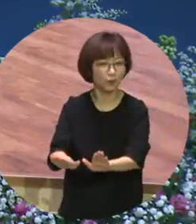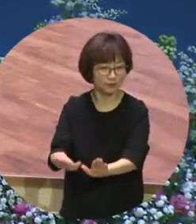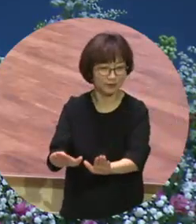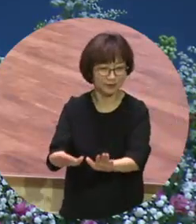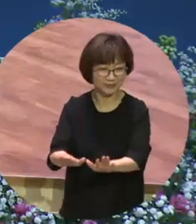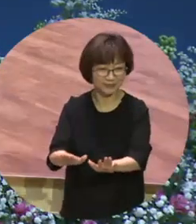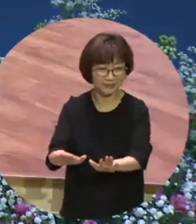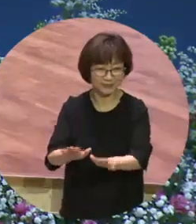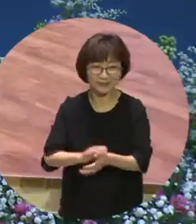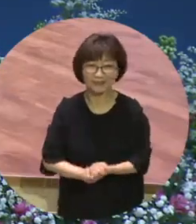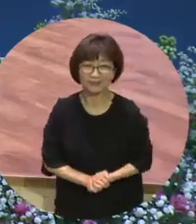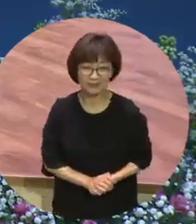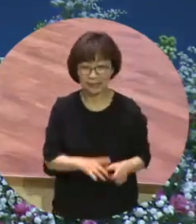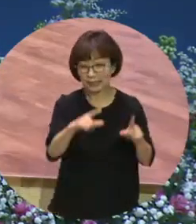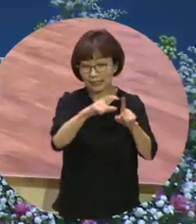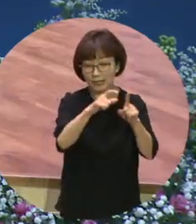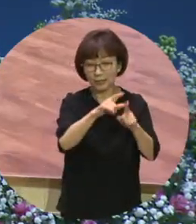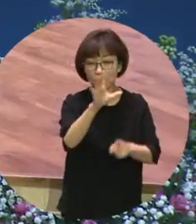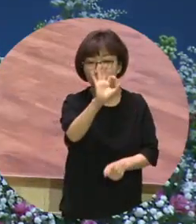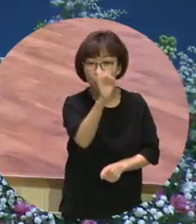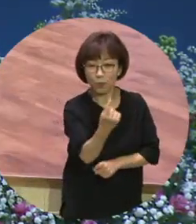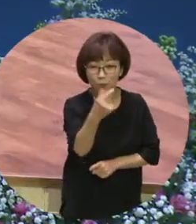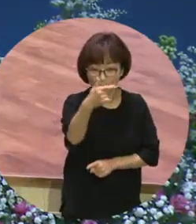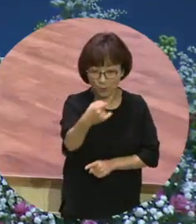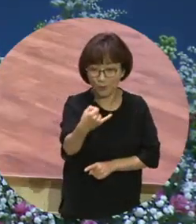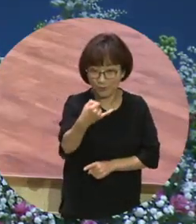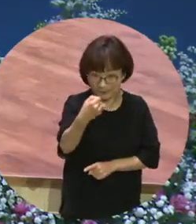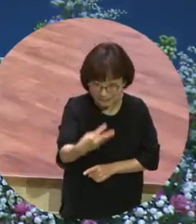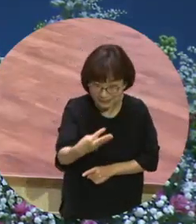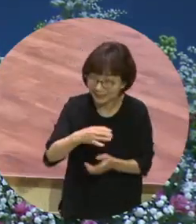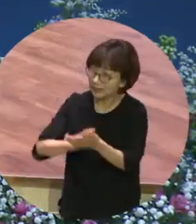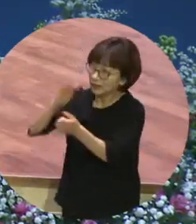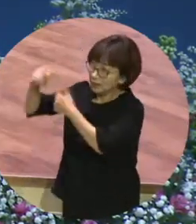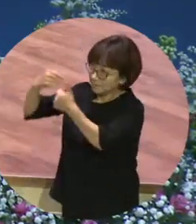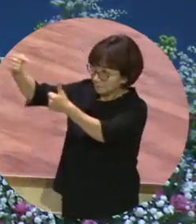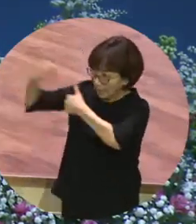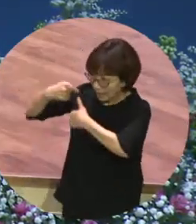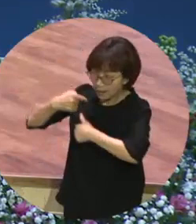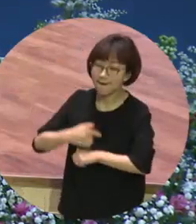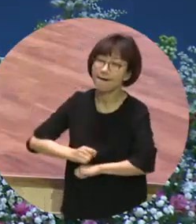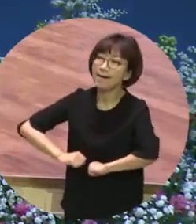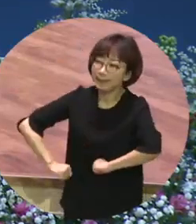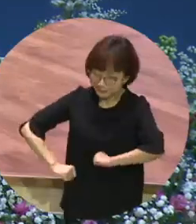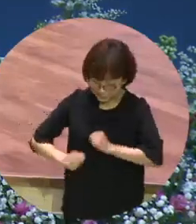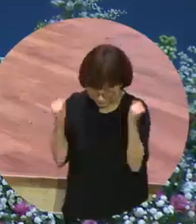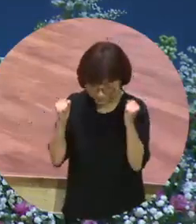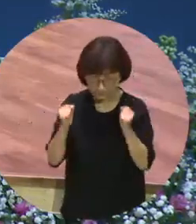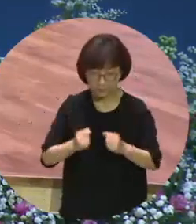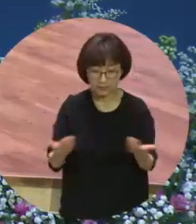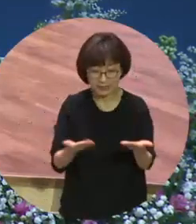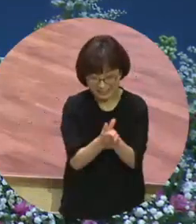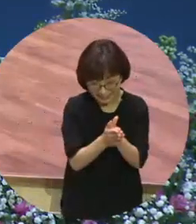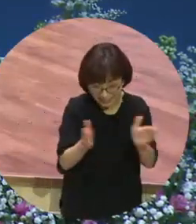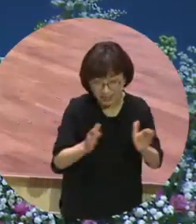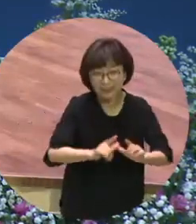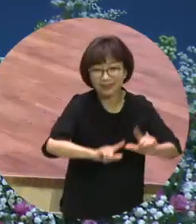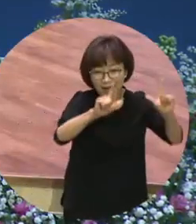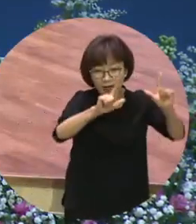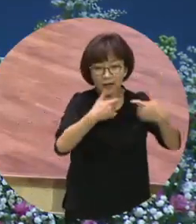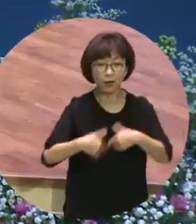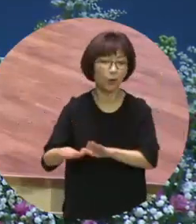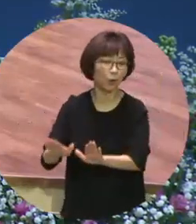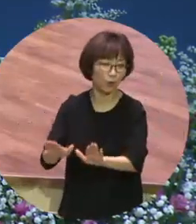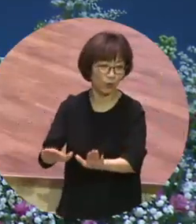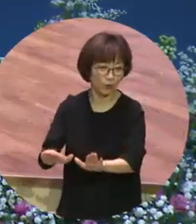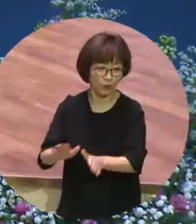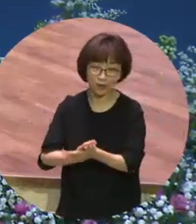하나님의 일을 시작한 그날, 직분을 본격적으로 시작하는 그날, 하나님이